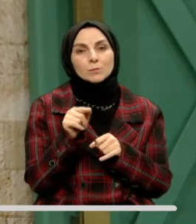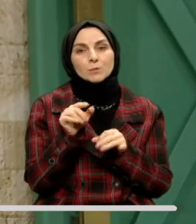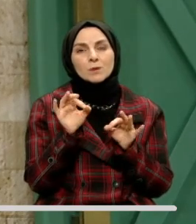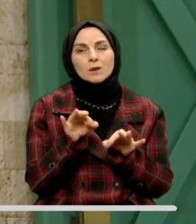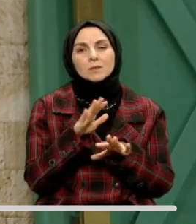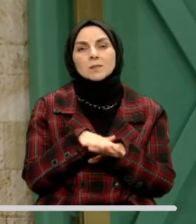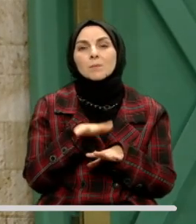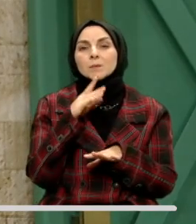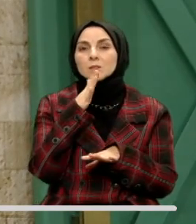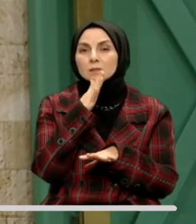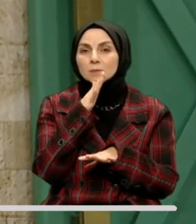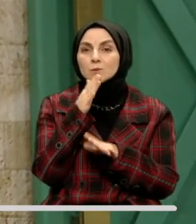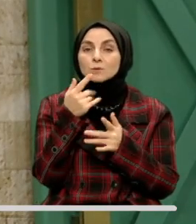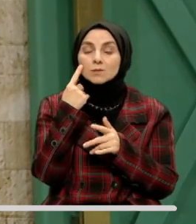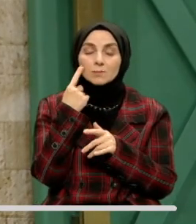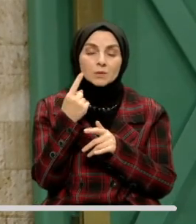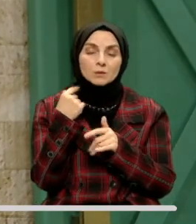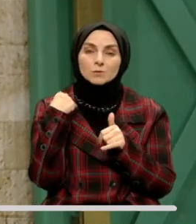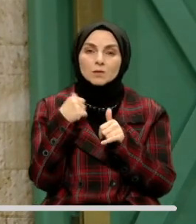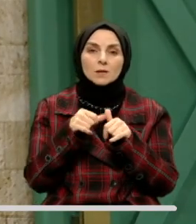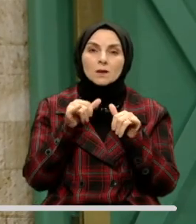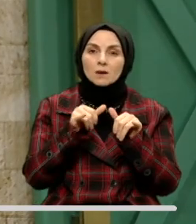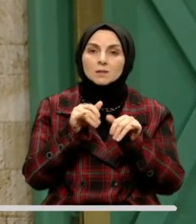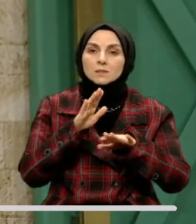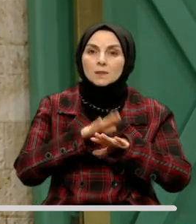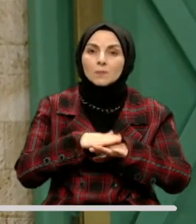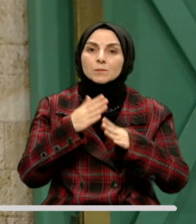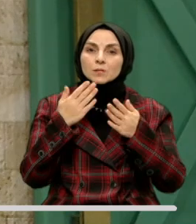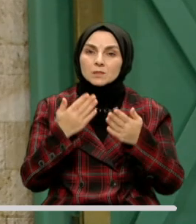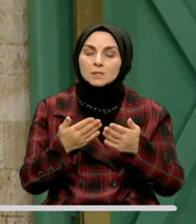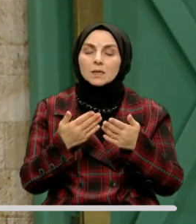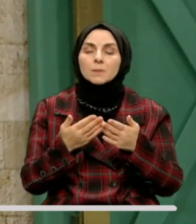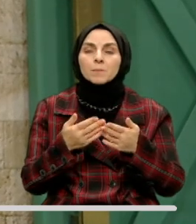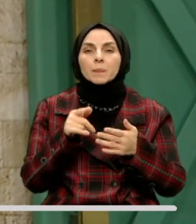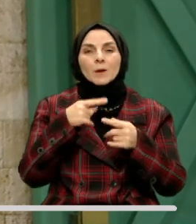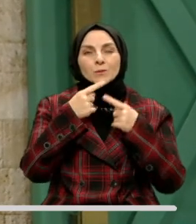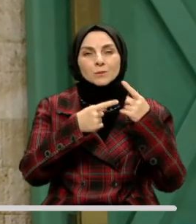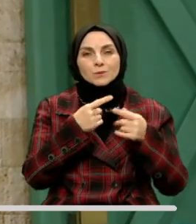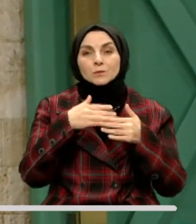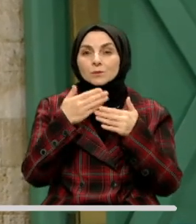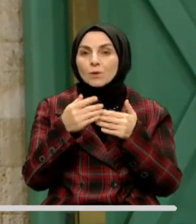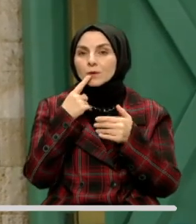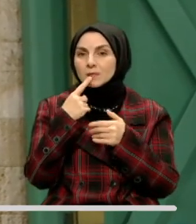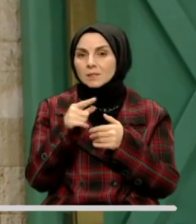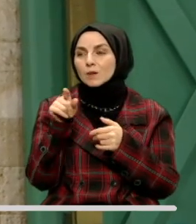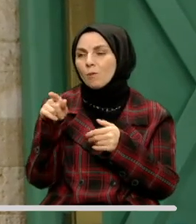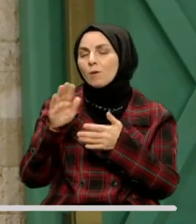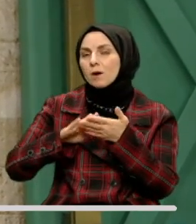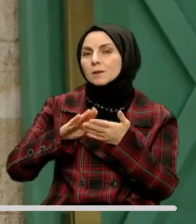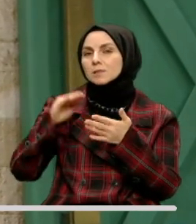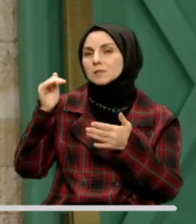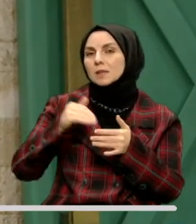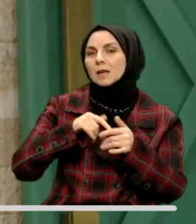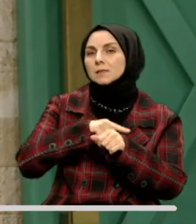Bir bakıyorsun ki çocuk yine onu yapmış. Konuştukça konuştukça tamam, o geldiği zaman soralım, seni seviyor mu vesaire. Geldiği zaman